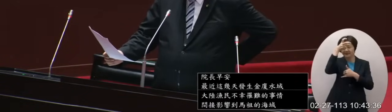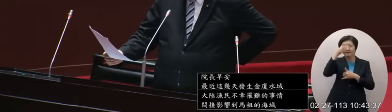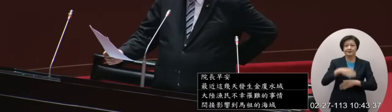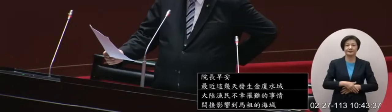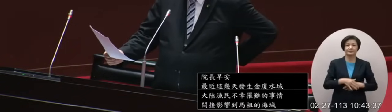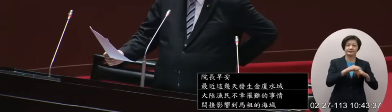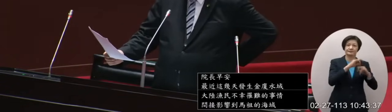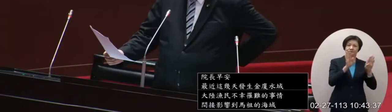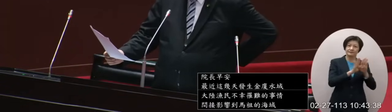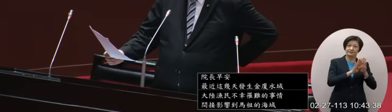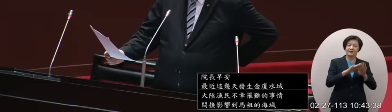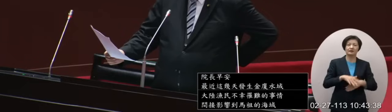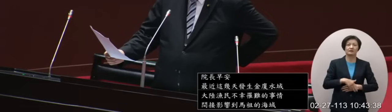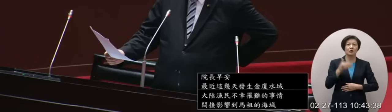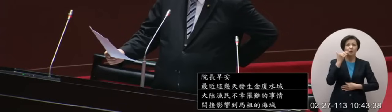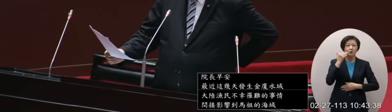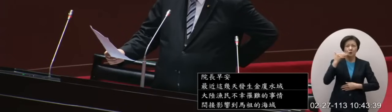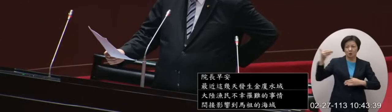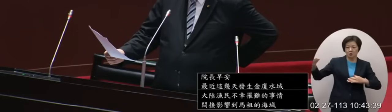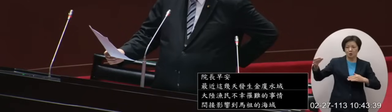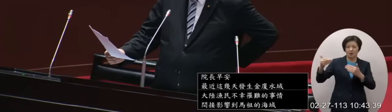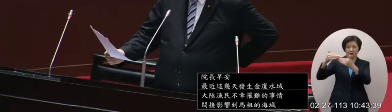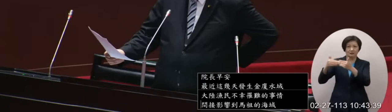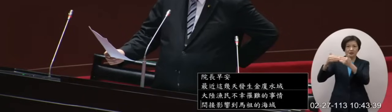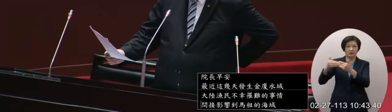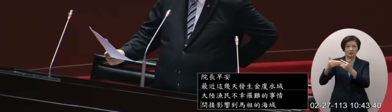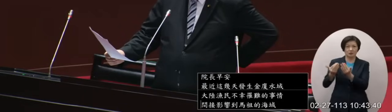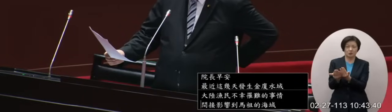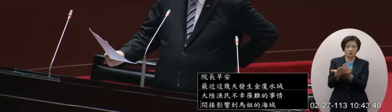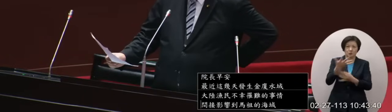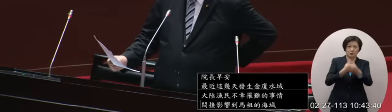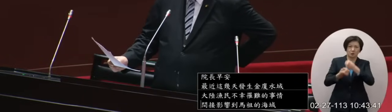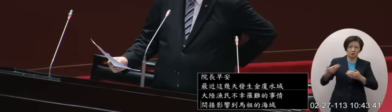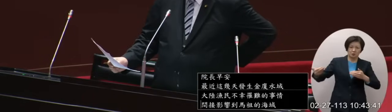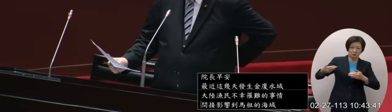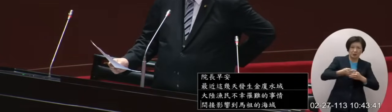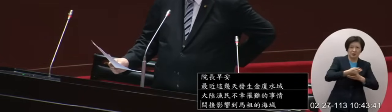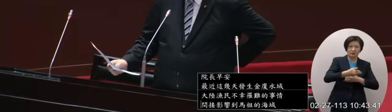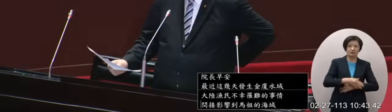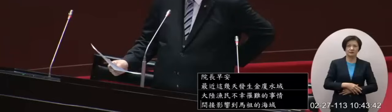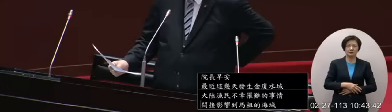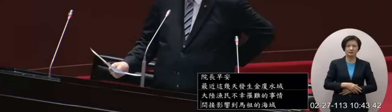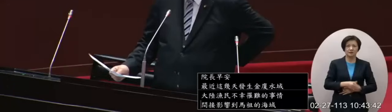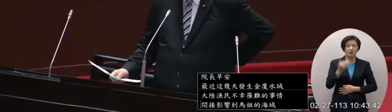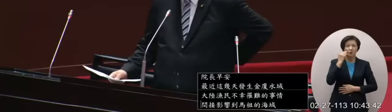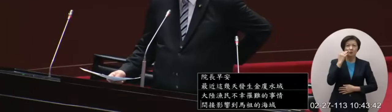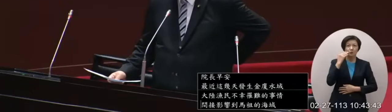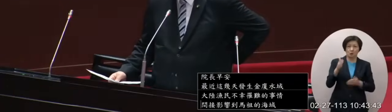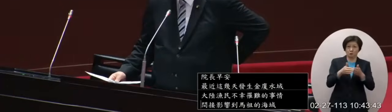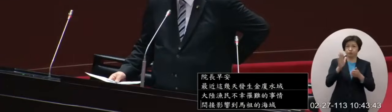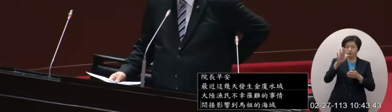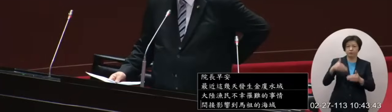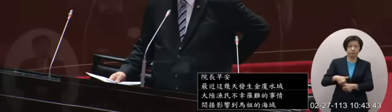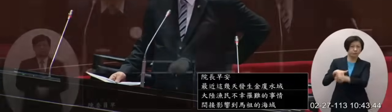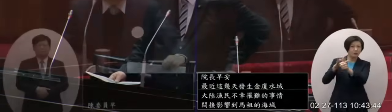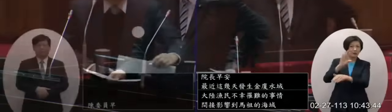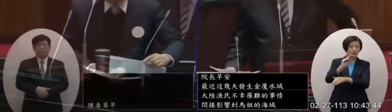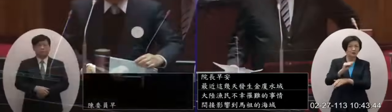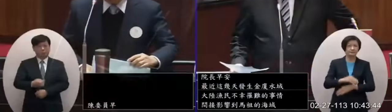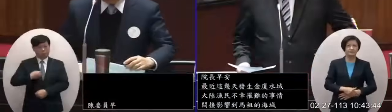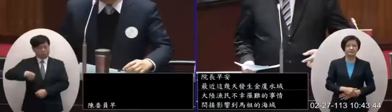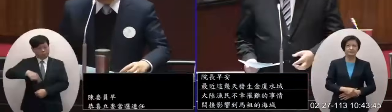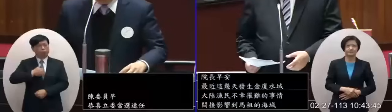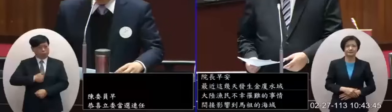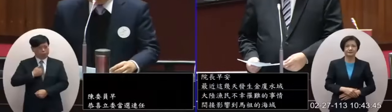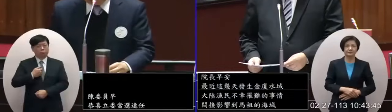禁限制水域，我们要加强取缔，必要时予以驱离，有没有讲这句话？ 我们